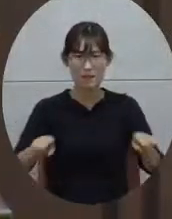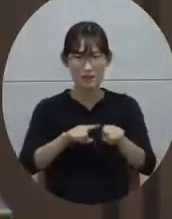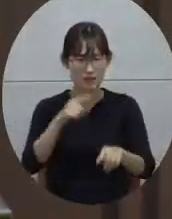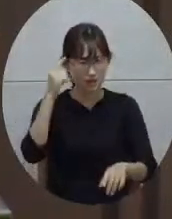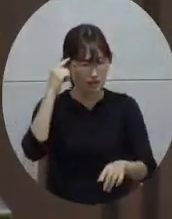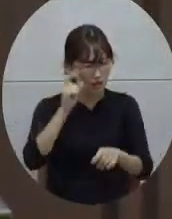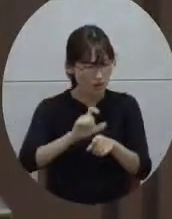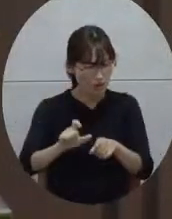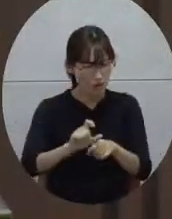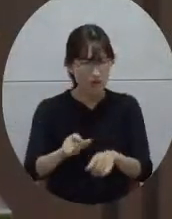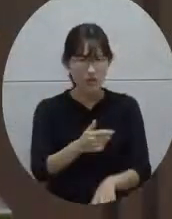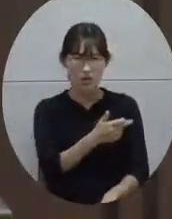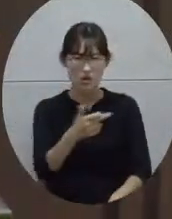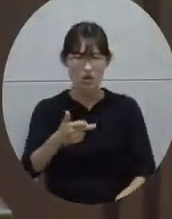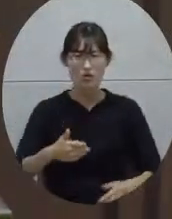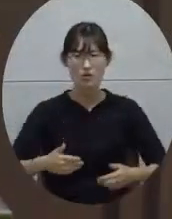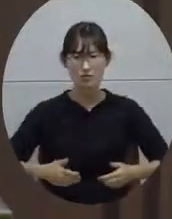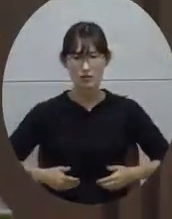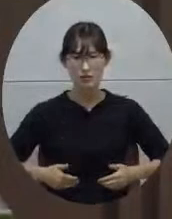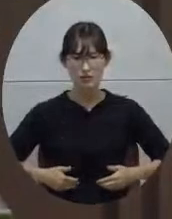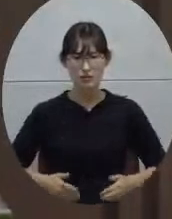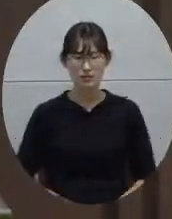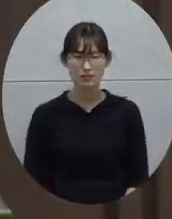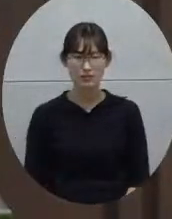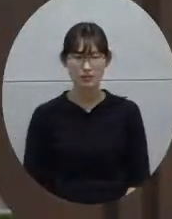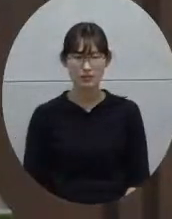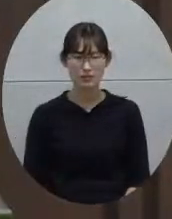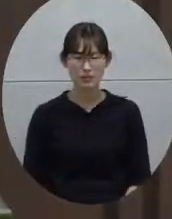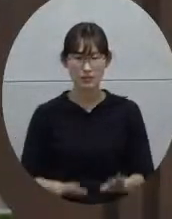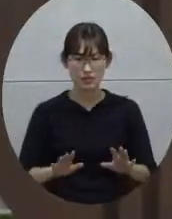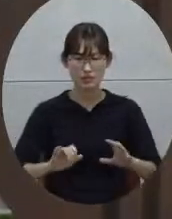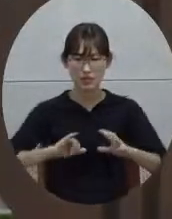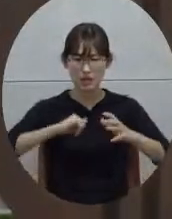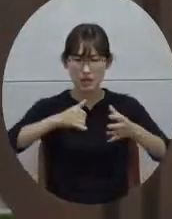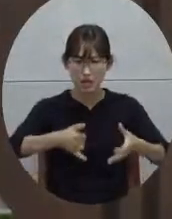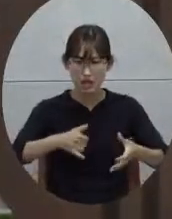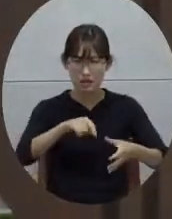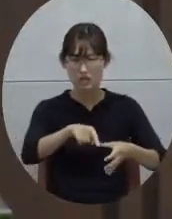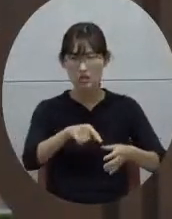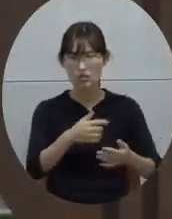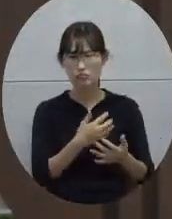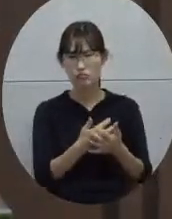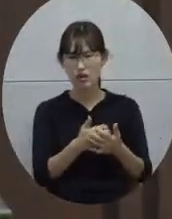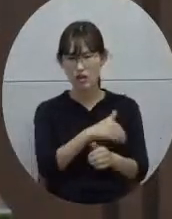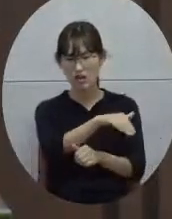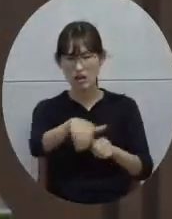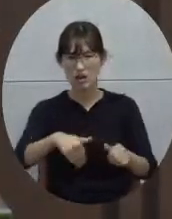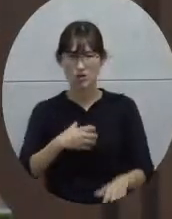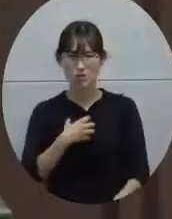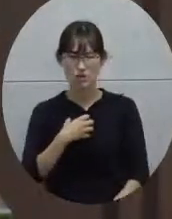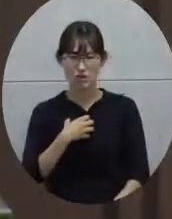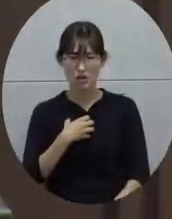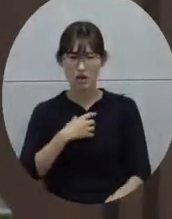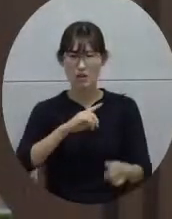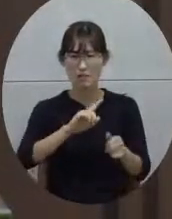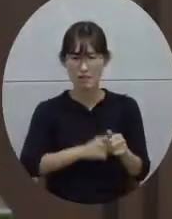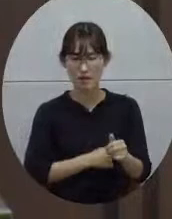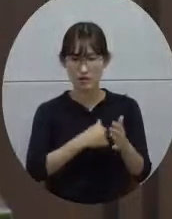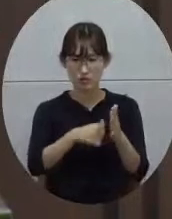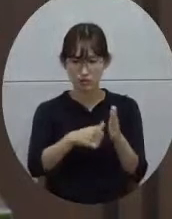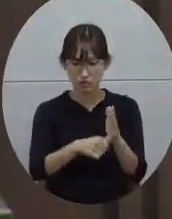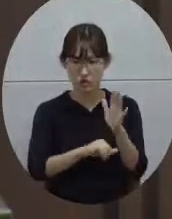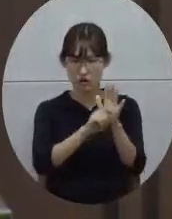고민해야 합니다. 불안한 국제 정세에 환율과 원자재 가격은 하늘 높은 줄